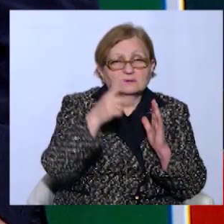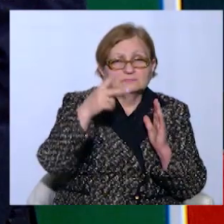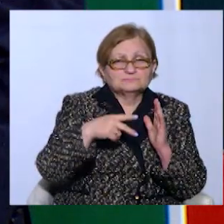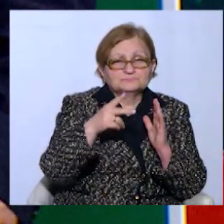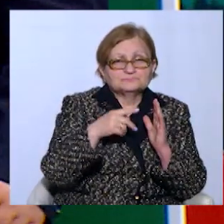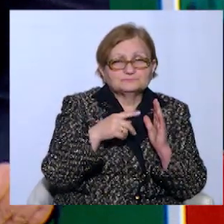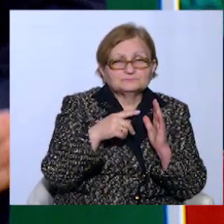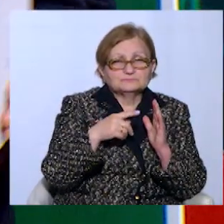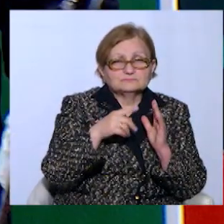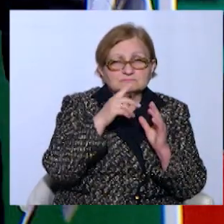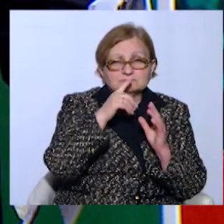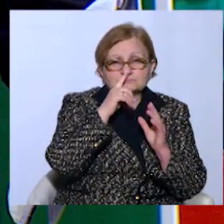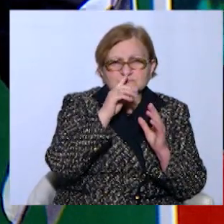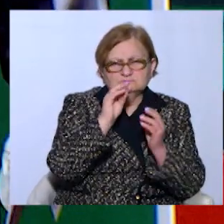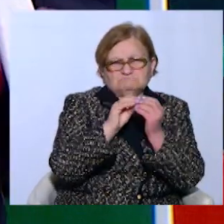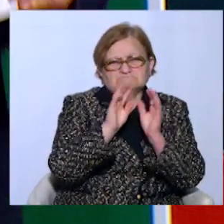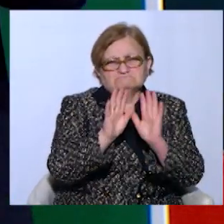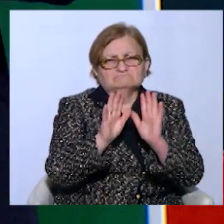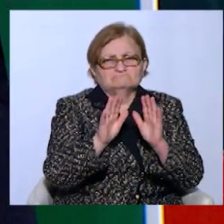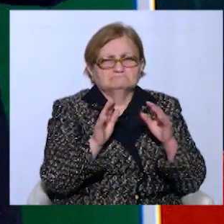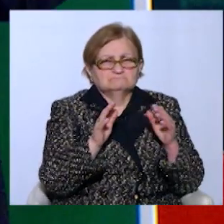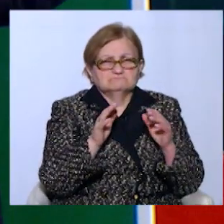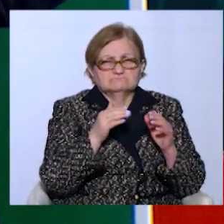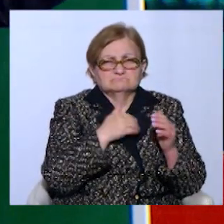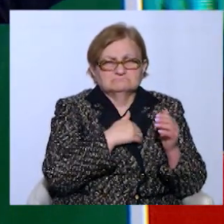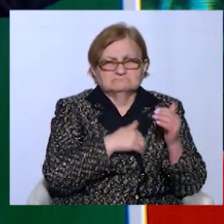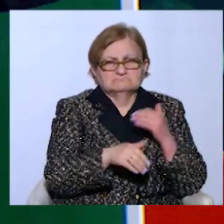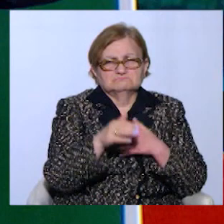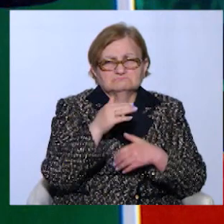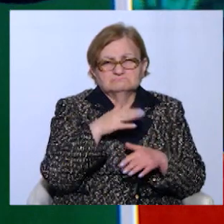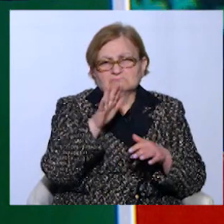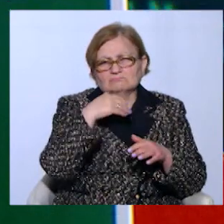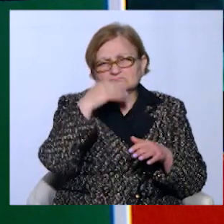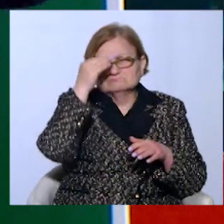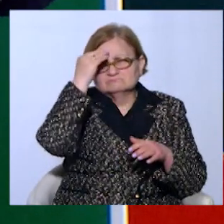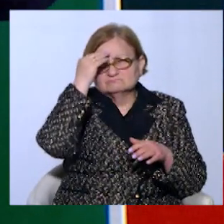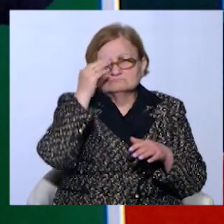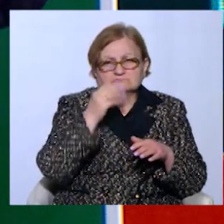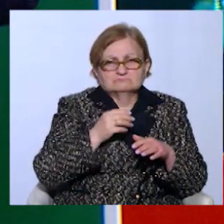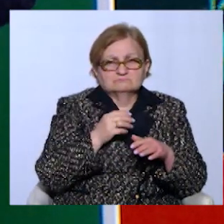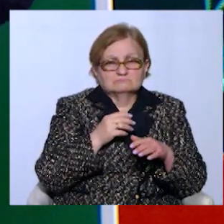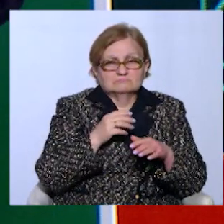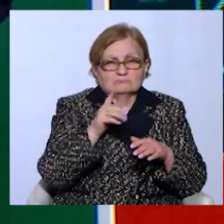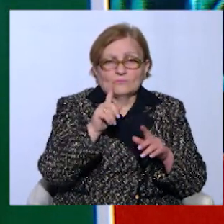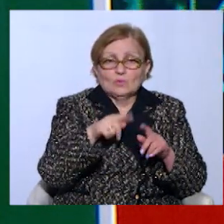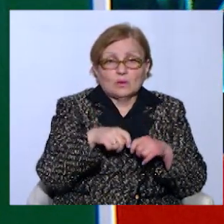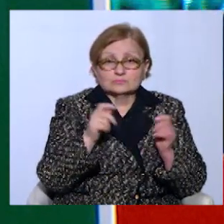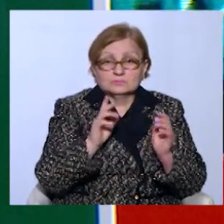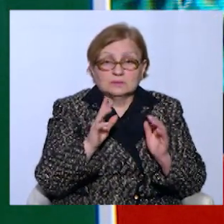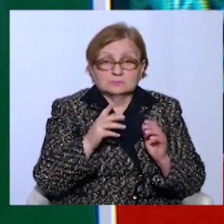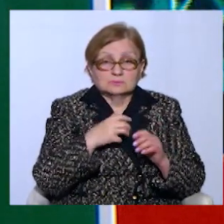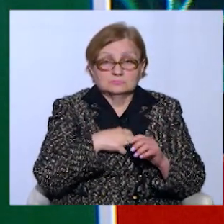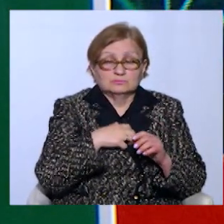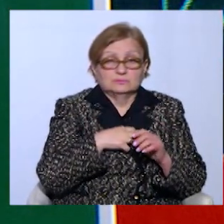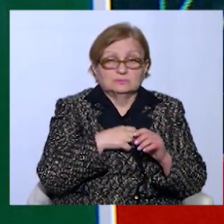ეს 1/4 წილადი თავისთვის არის. როგორც მინდა ისეთ სახით წარმოვიდგენ, ოღონდ არ უნდა დაირიგოთ წილადის ძირითადი თვისება, ხო?